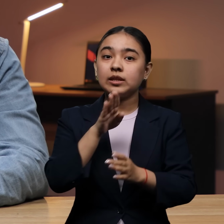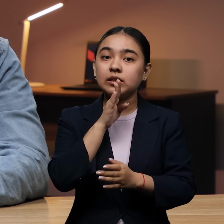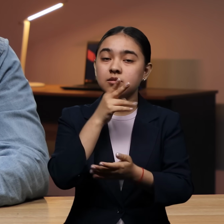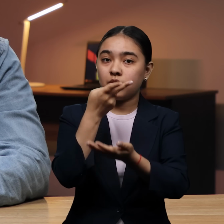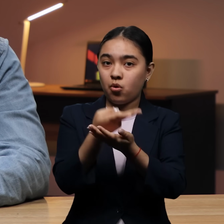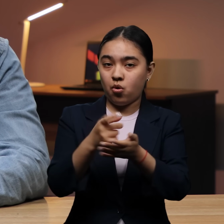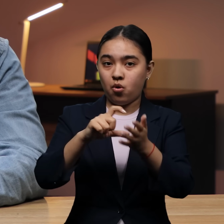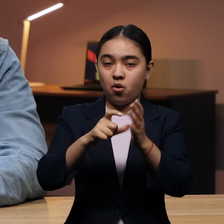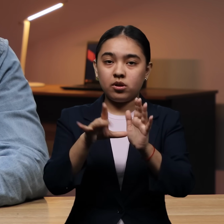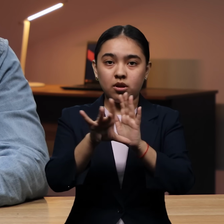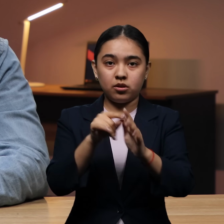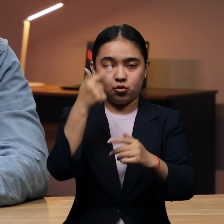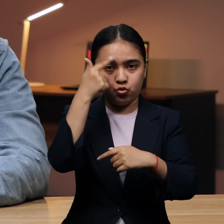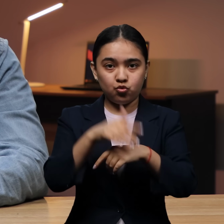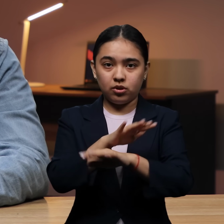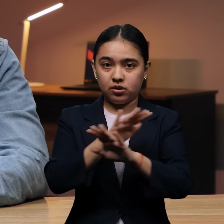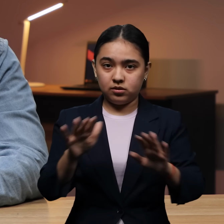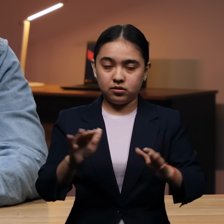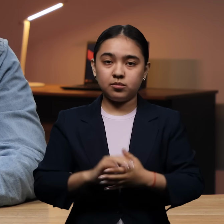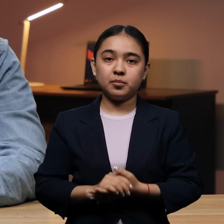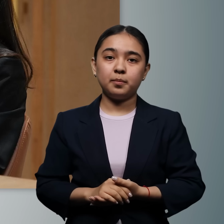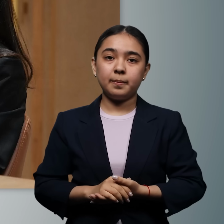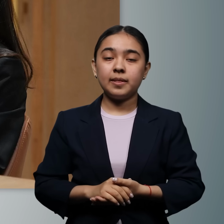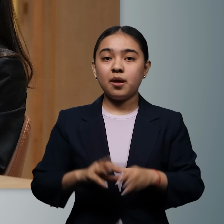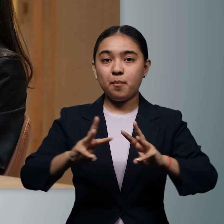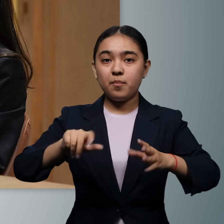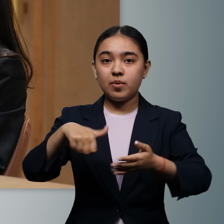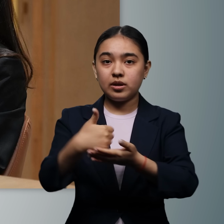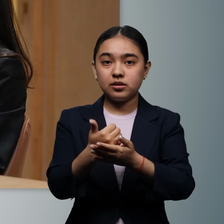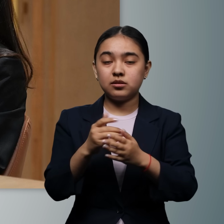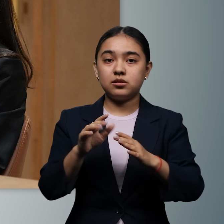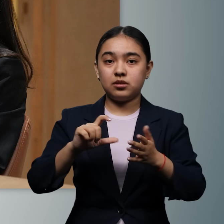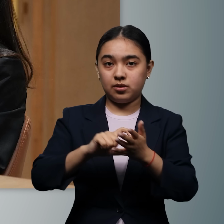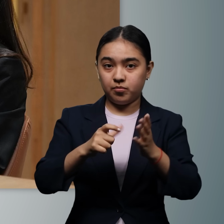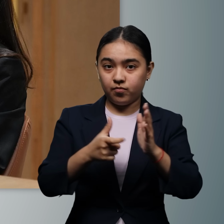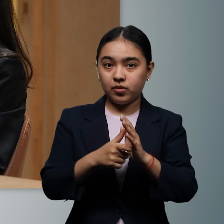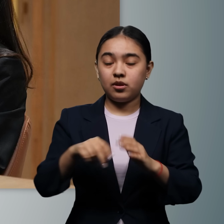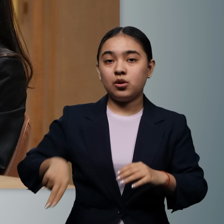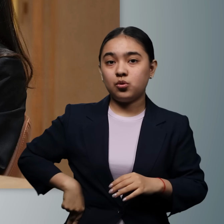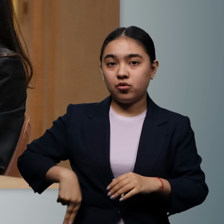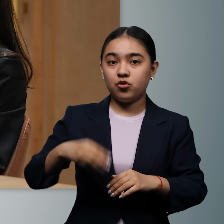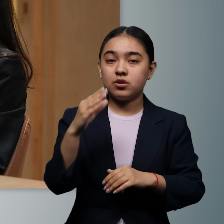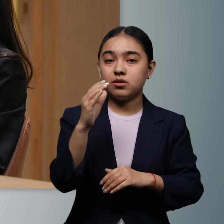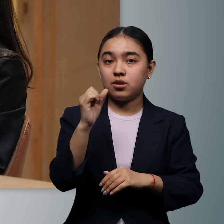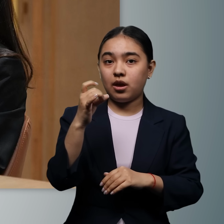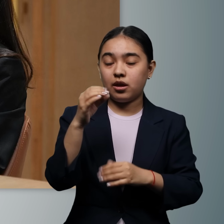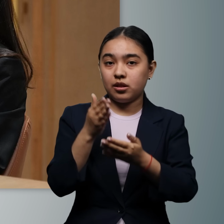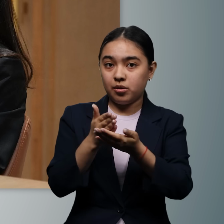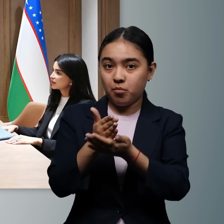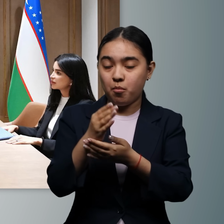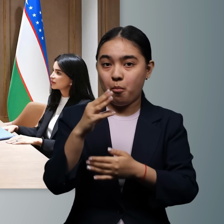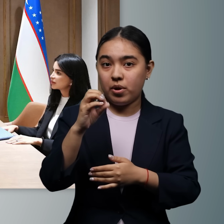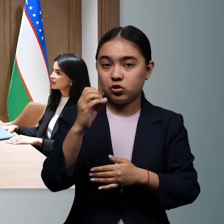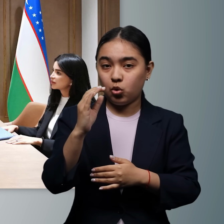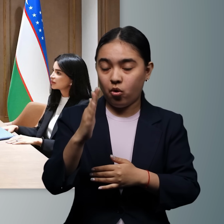aynan qizlar yotgan xona tanlangani ham tushunarsiz. Prezident administratsiyasi shoba mudiri Saida Mirziyoyeva bu